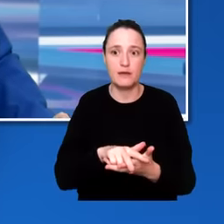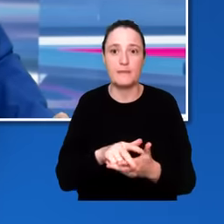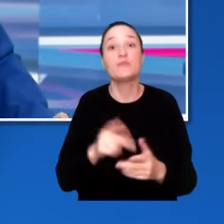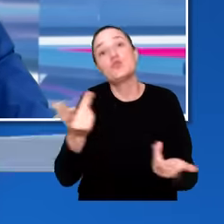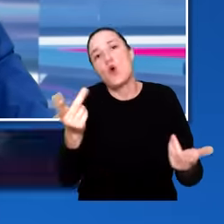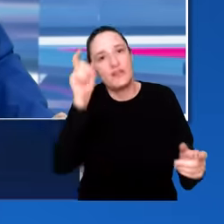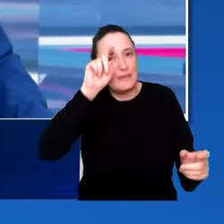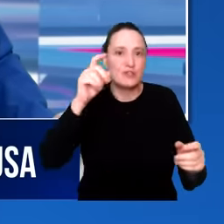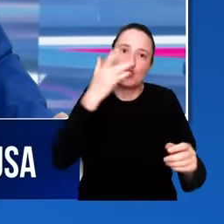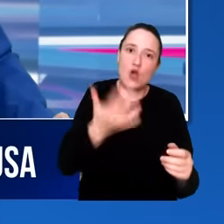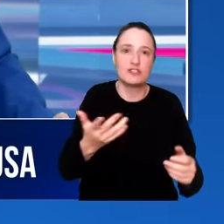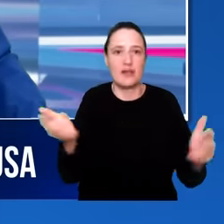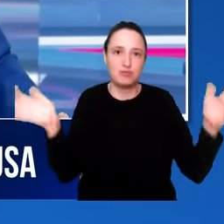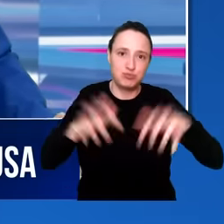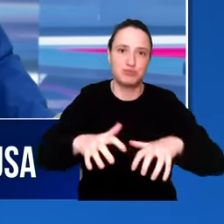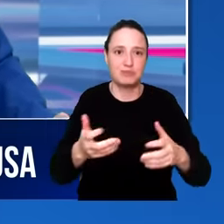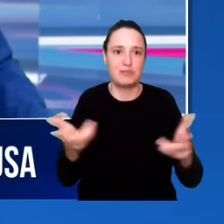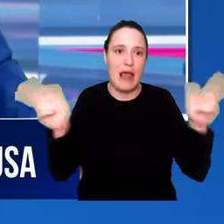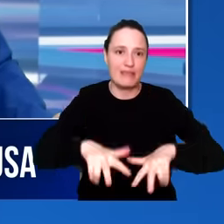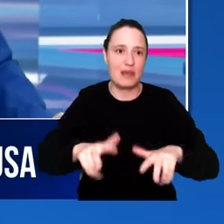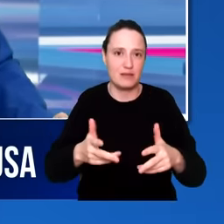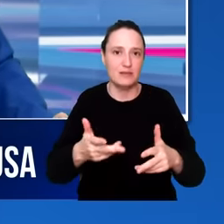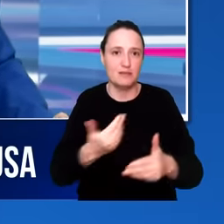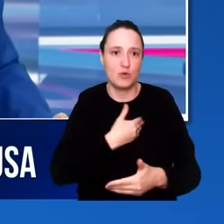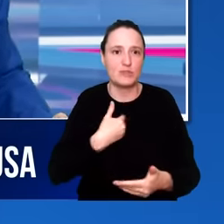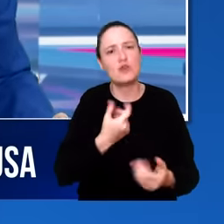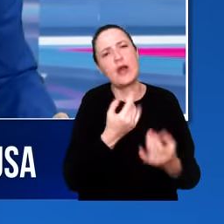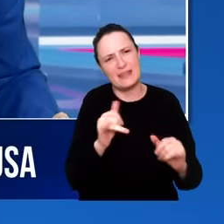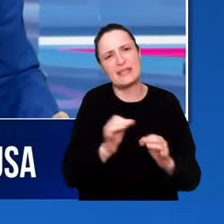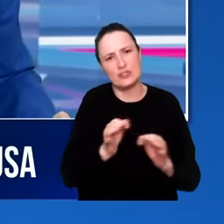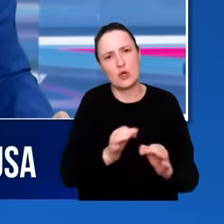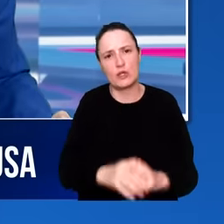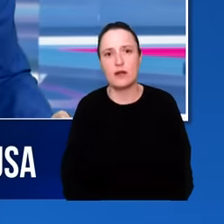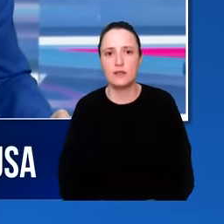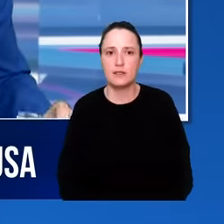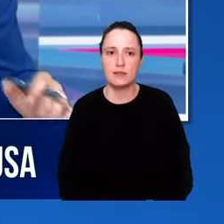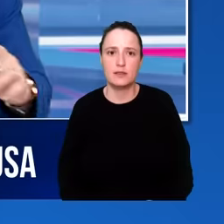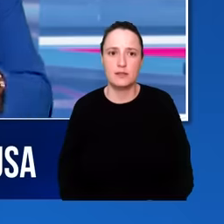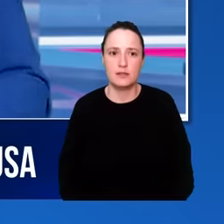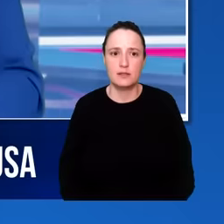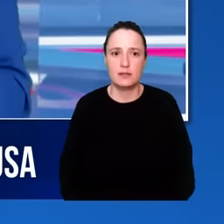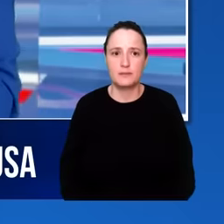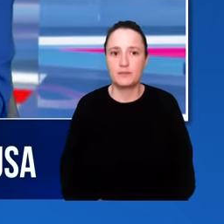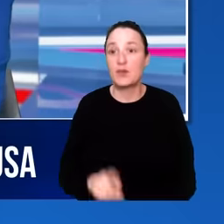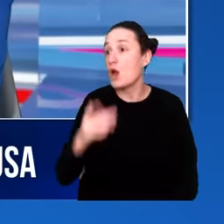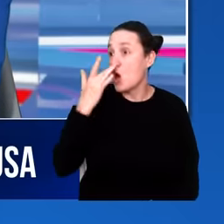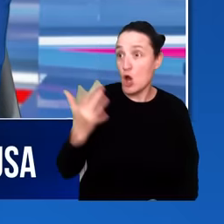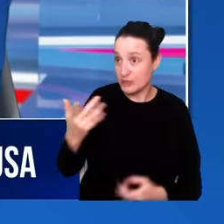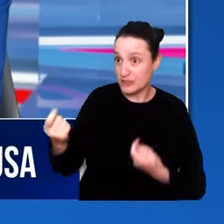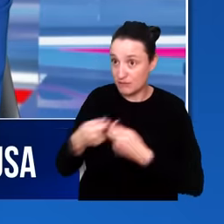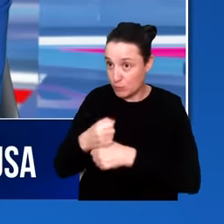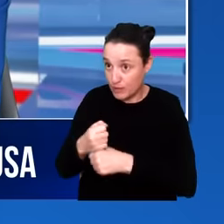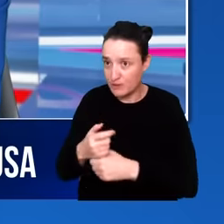Tak, no więc tu jest trochę inna historia. Dlatego z jednymi i drugimi bym tarczy nie budował. No, z Rosjanami to zdecydowanie